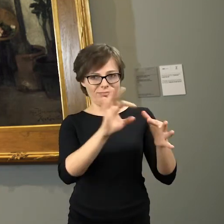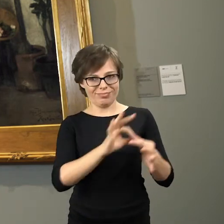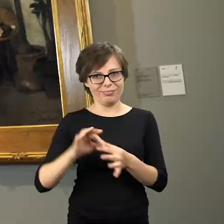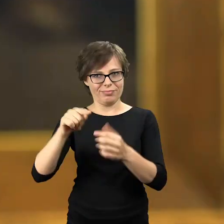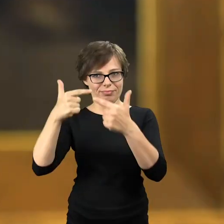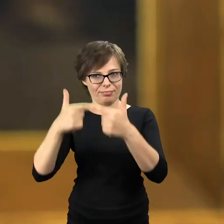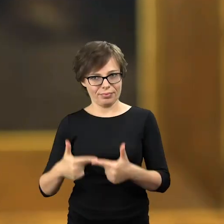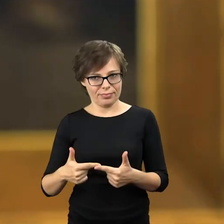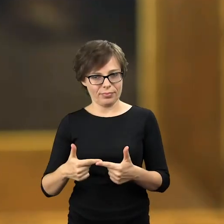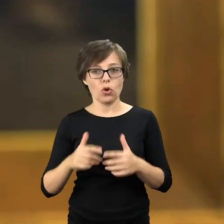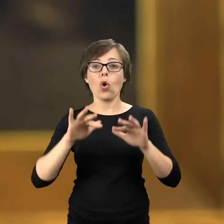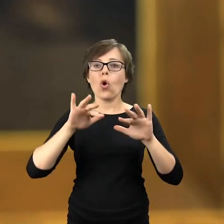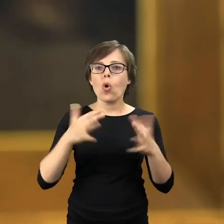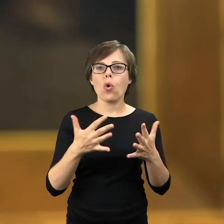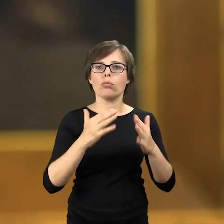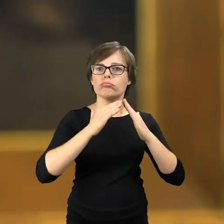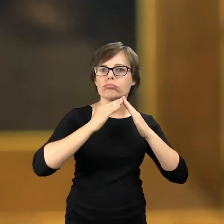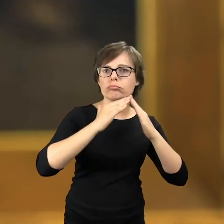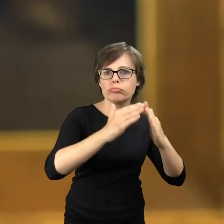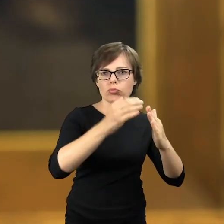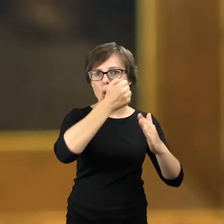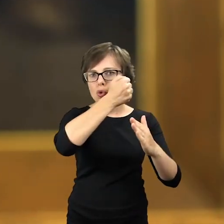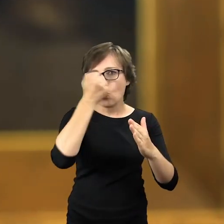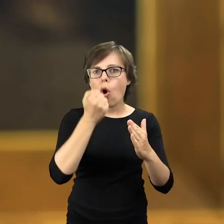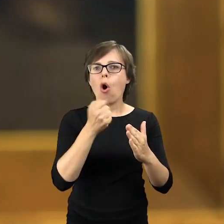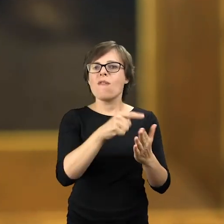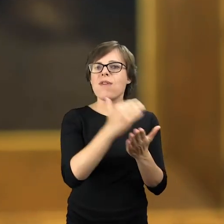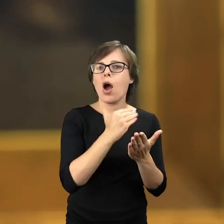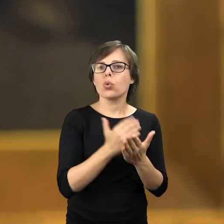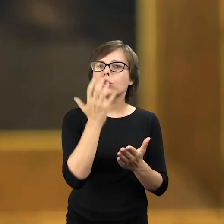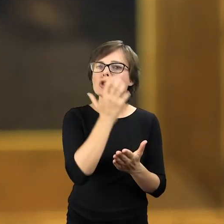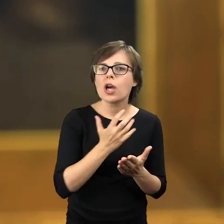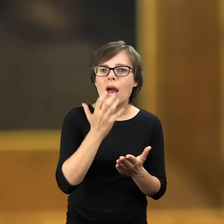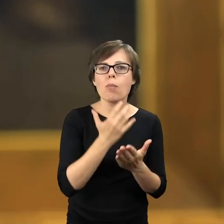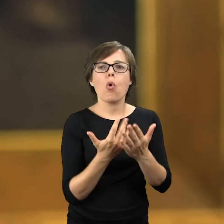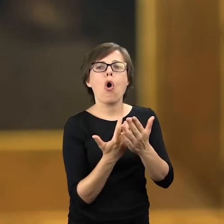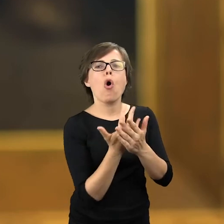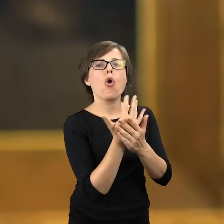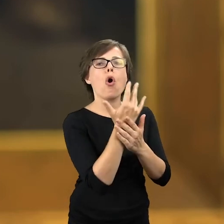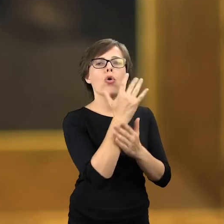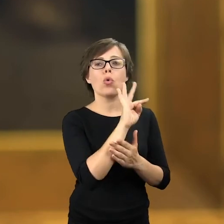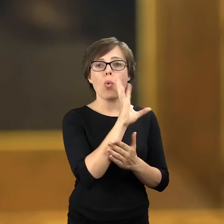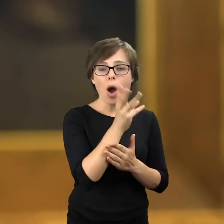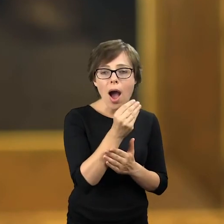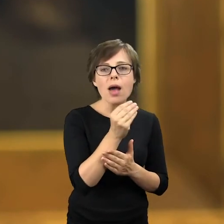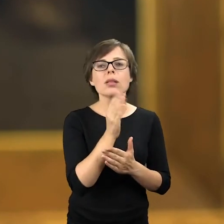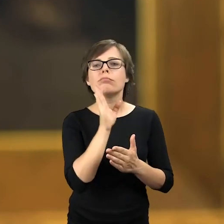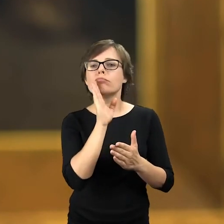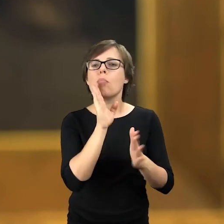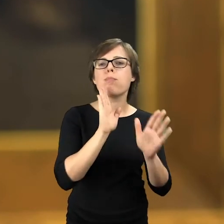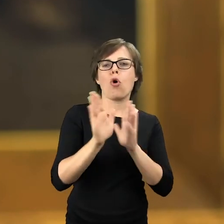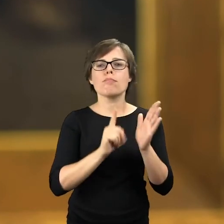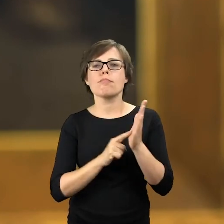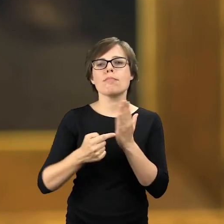cieplarni myśli, dojrzewania młodej osoby, która w takim środowisku